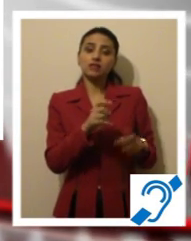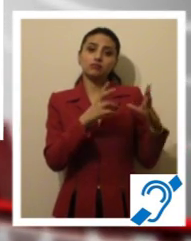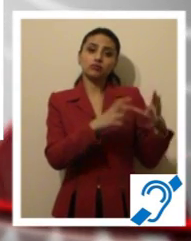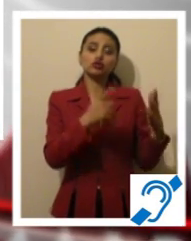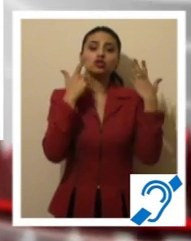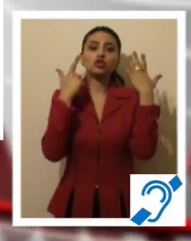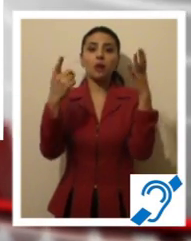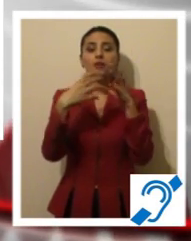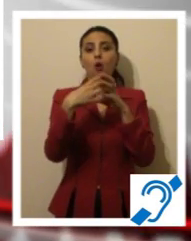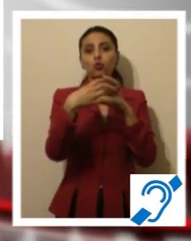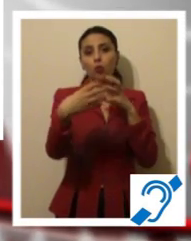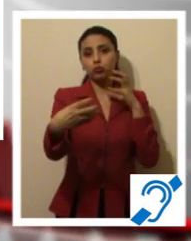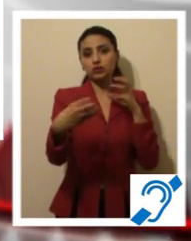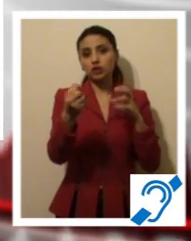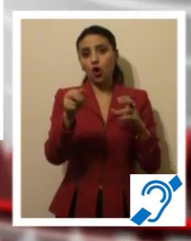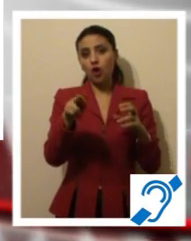și